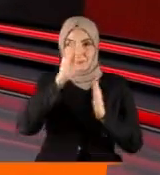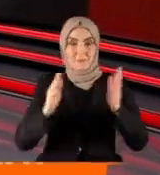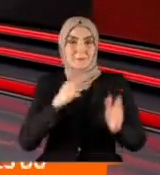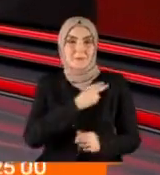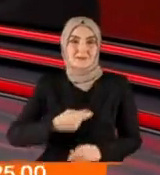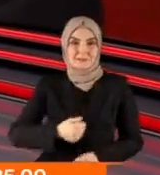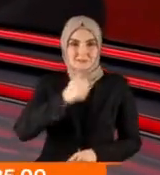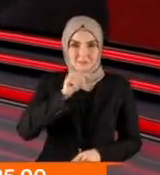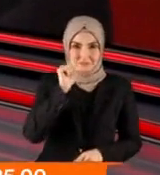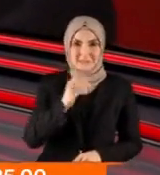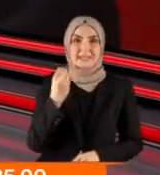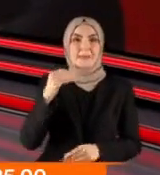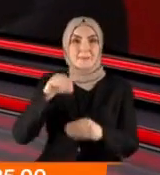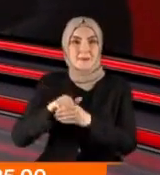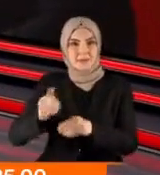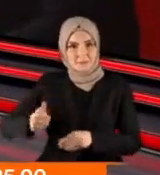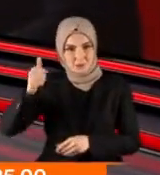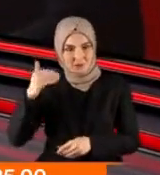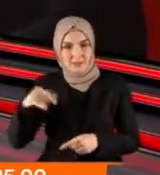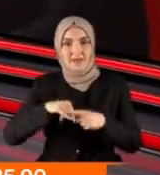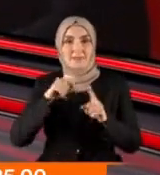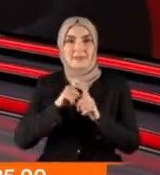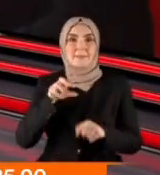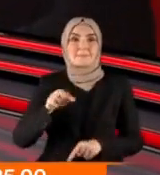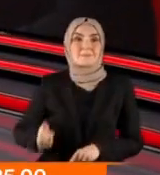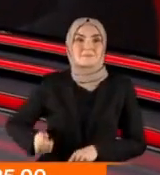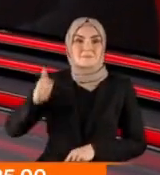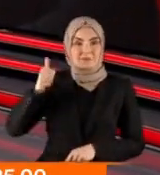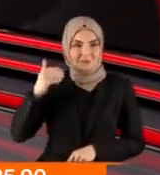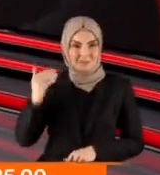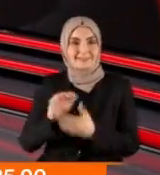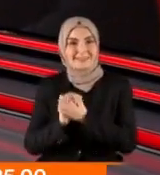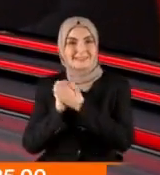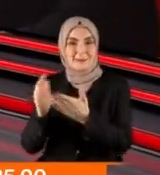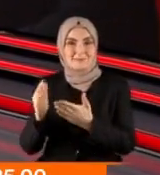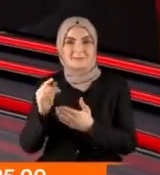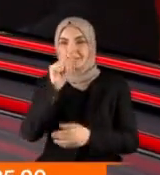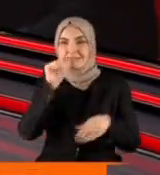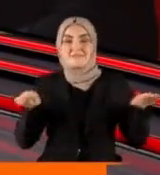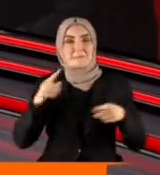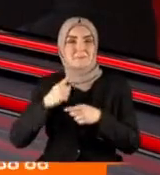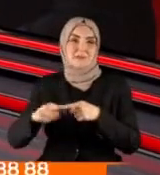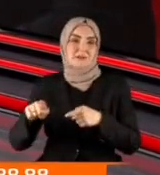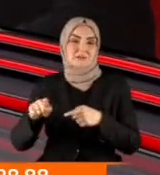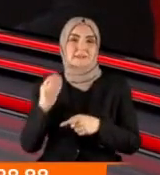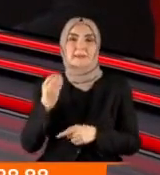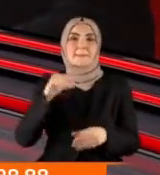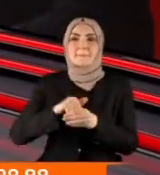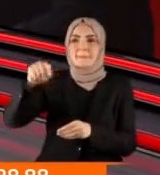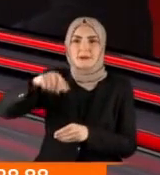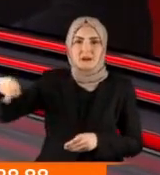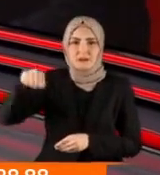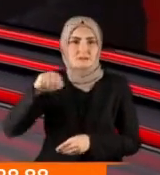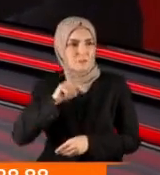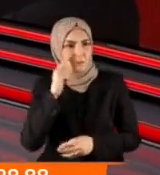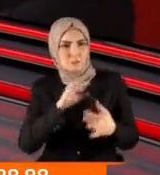eş Genel Başkanı Pervin Buldan'ı tebrik eden bir tweet atmıştı. İyi Partililer tweet'e tepki gösterince Pervin Buldan'dan Meral Akşener'e